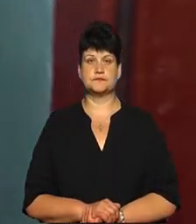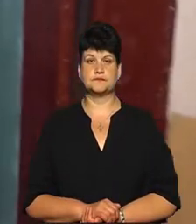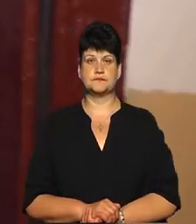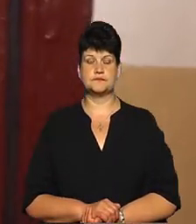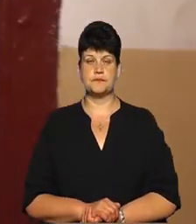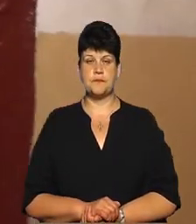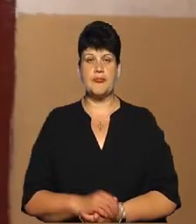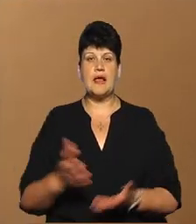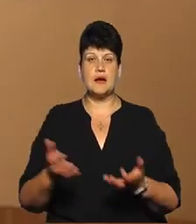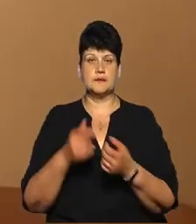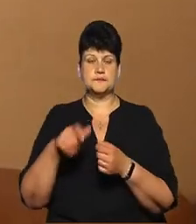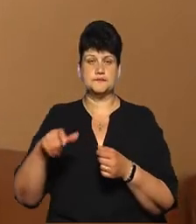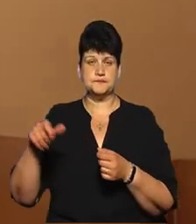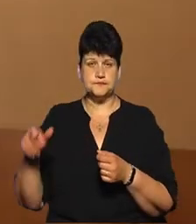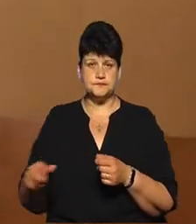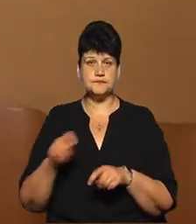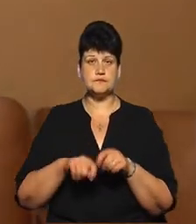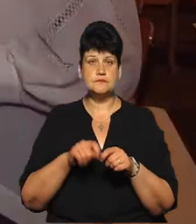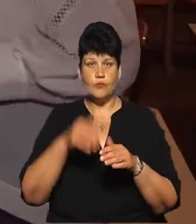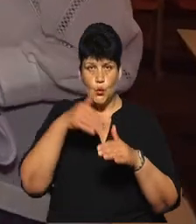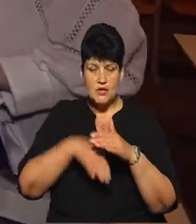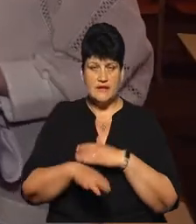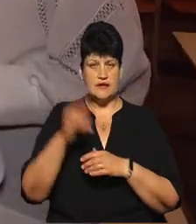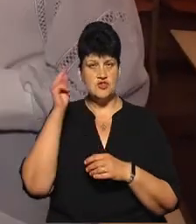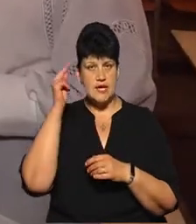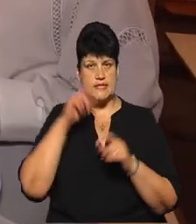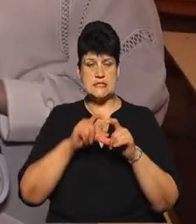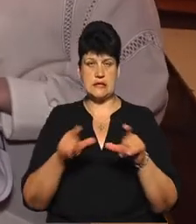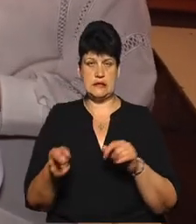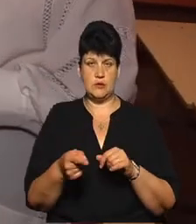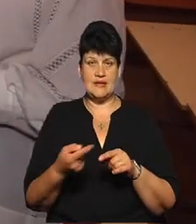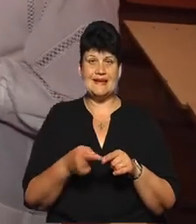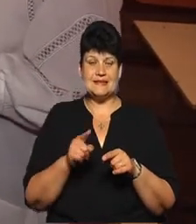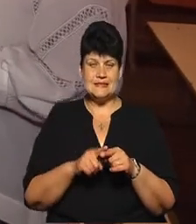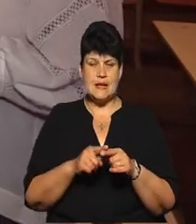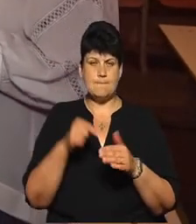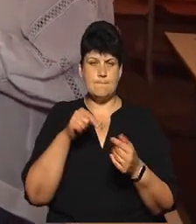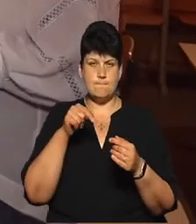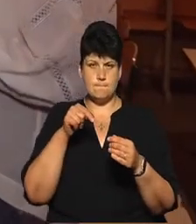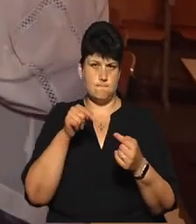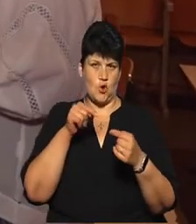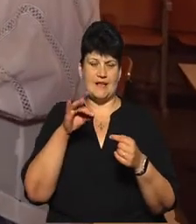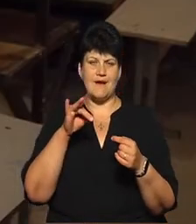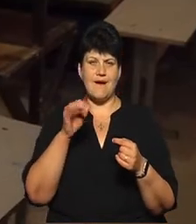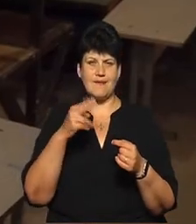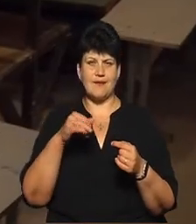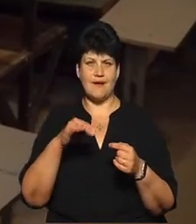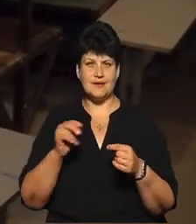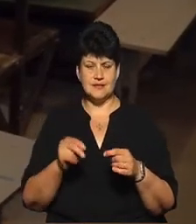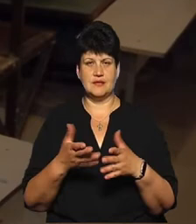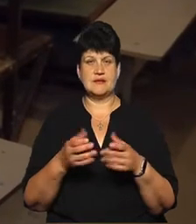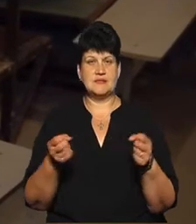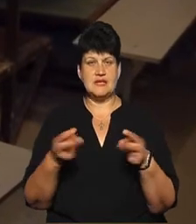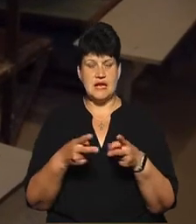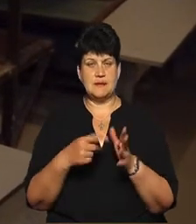Рятувальники перевіряють укриття у навчальних закладах Тернополя. Це протирадіаційне укриття в одній зі спеціалізованих шкіл міста. Воно